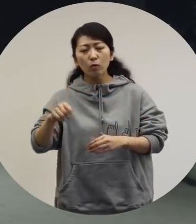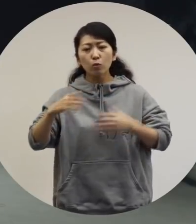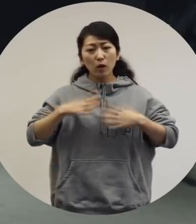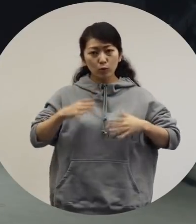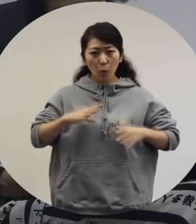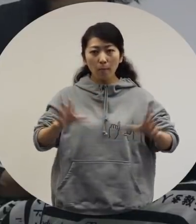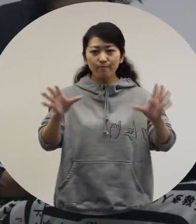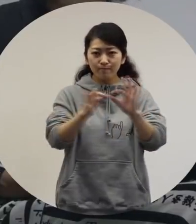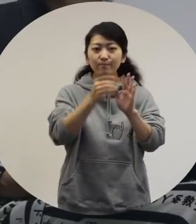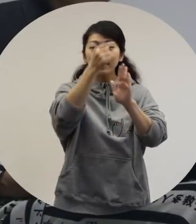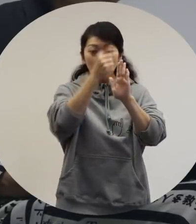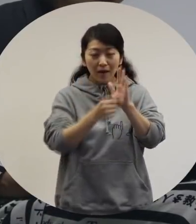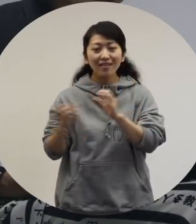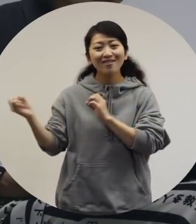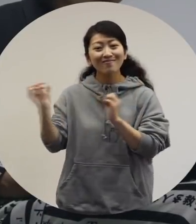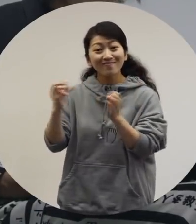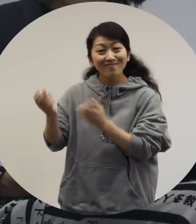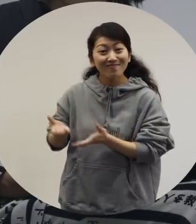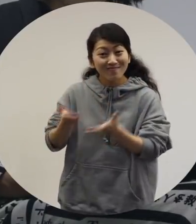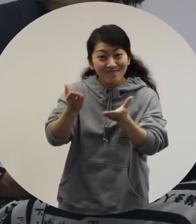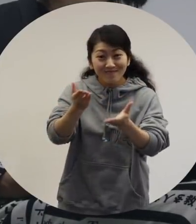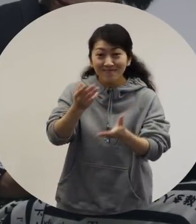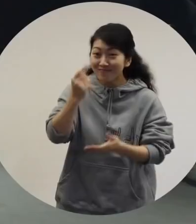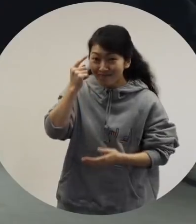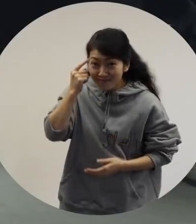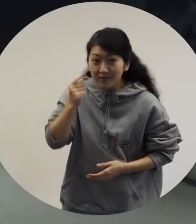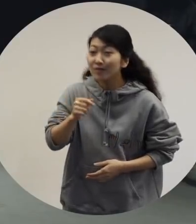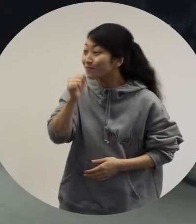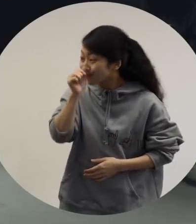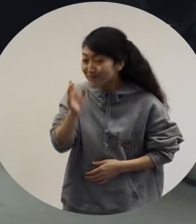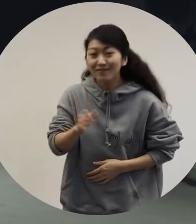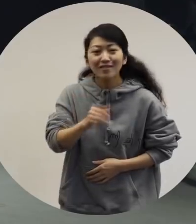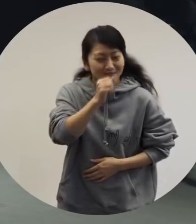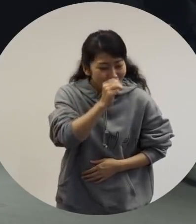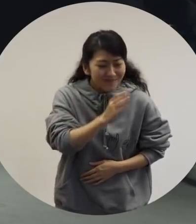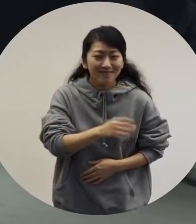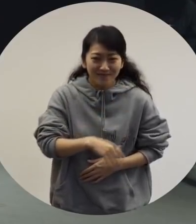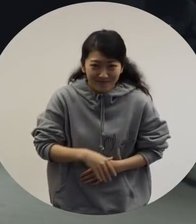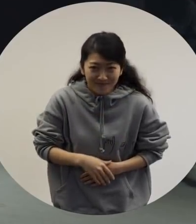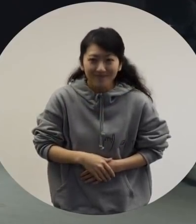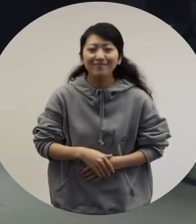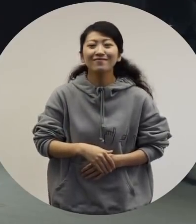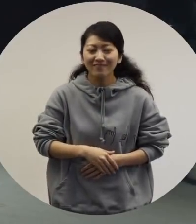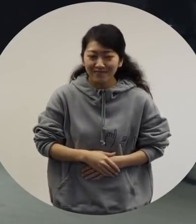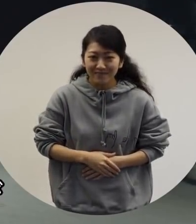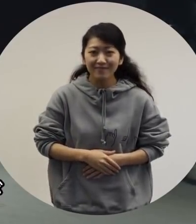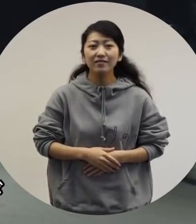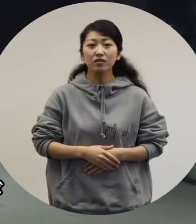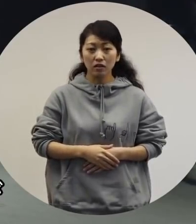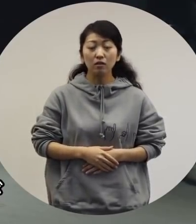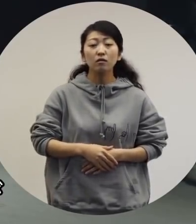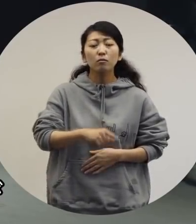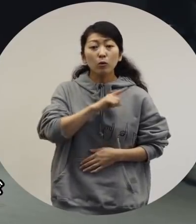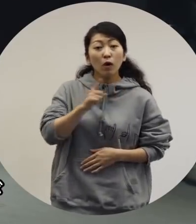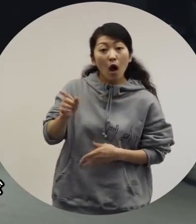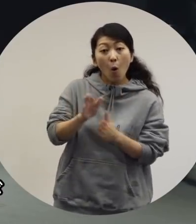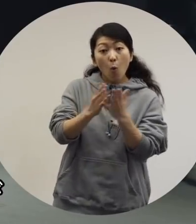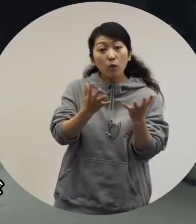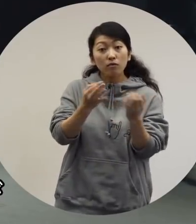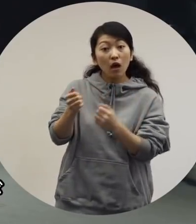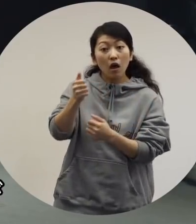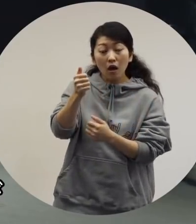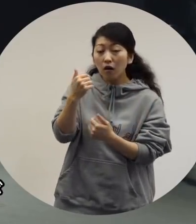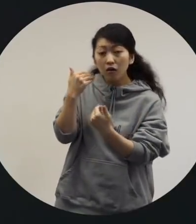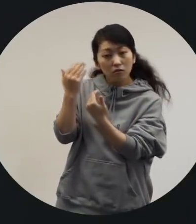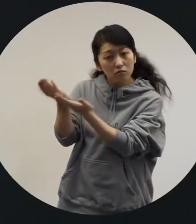それとファッションみたいなテーマで、まあ、話していきたいと思うんですけれども、 はい、よろしくお願いします。 よろしくお願いします。 お願いします。 ちなみに、じゃあまずは本田さんにち